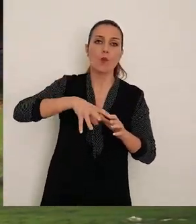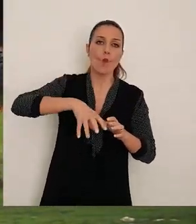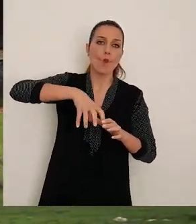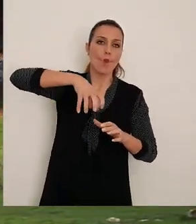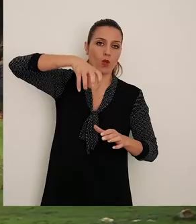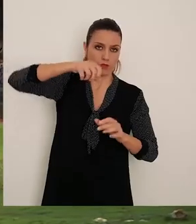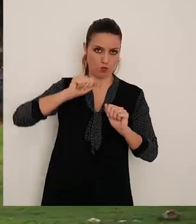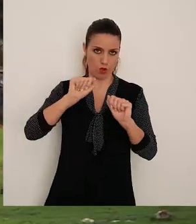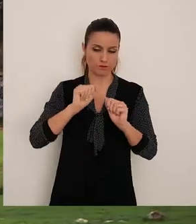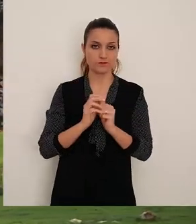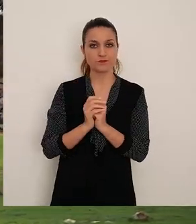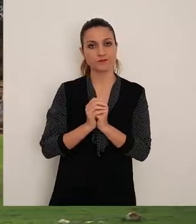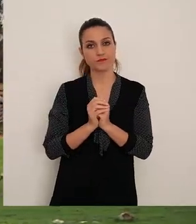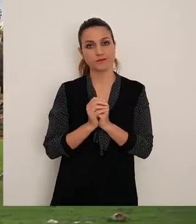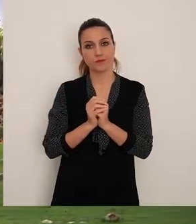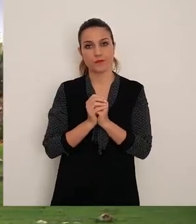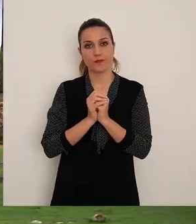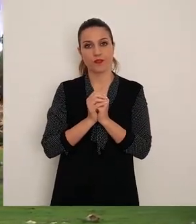dal sottosuolo.